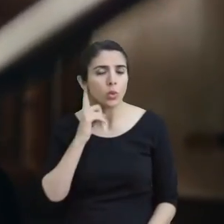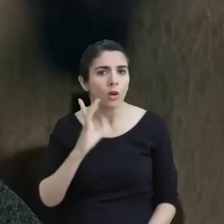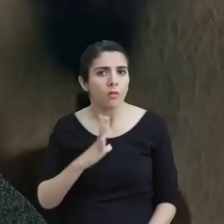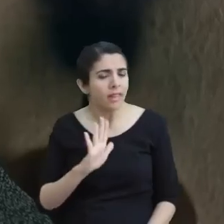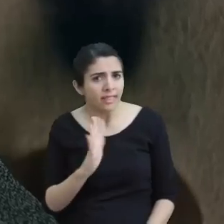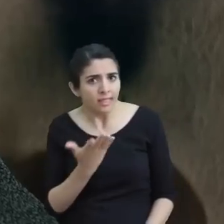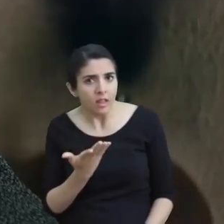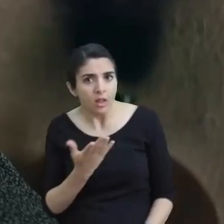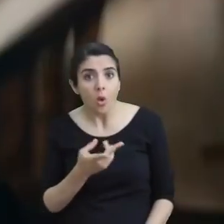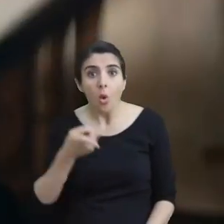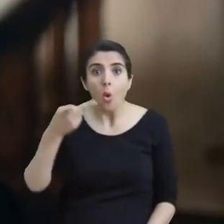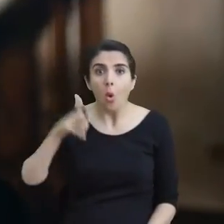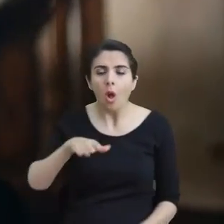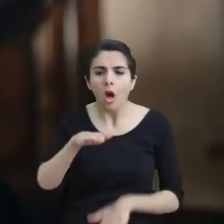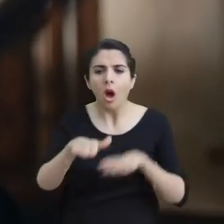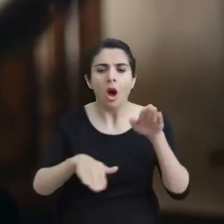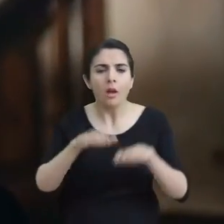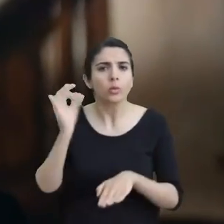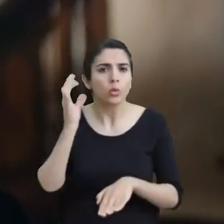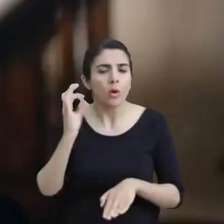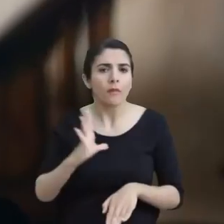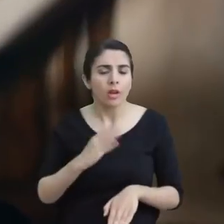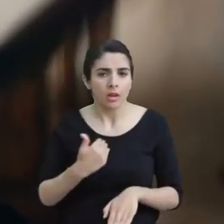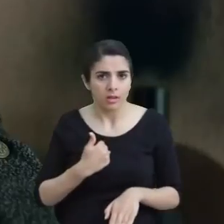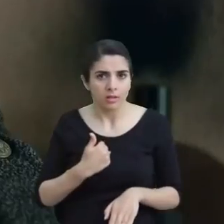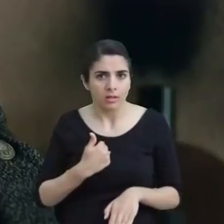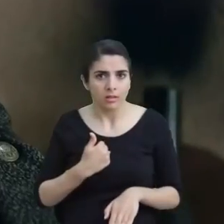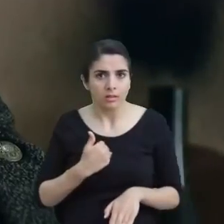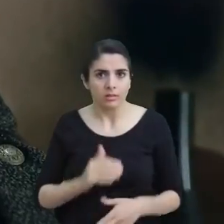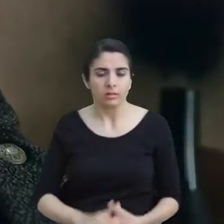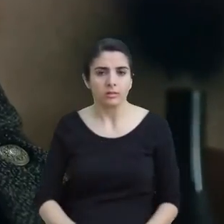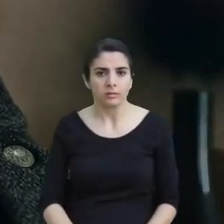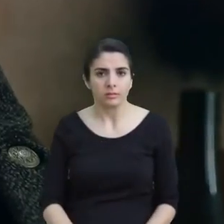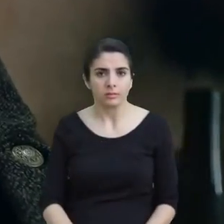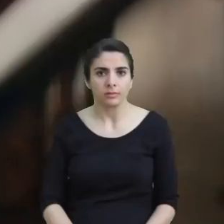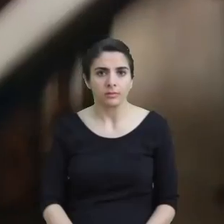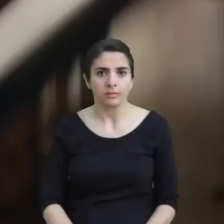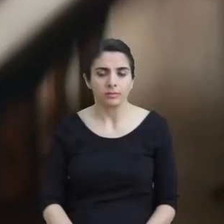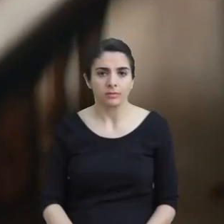Duyuyorum. Neyi? Ölümün ayak seslerini.